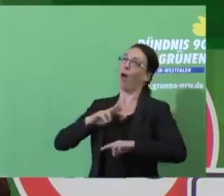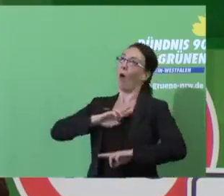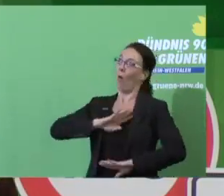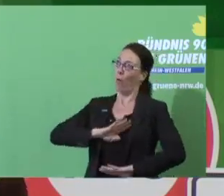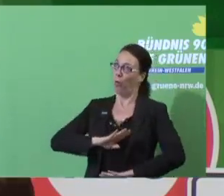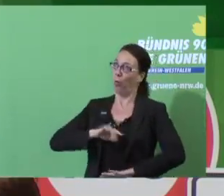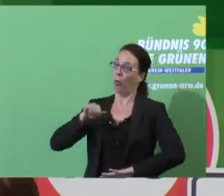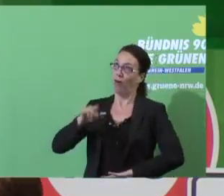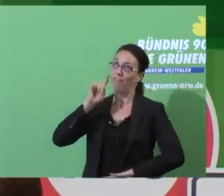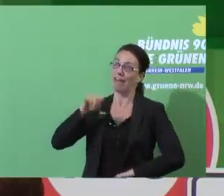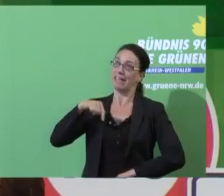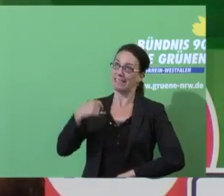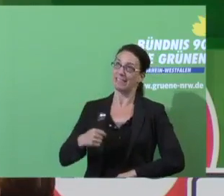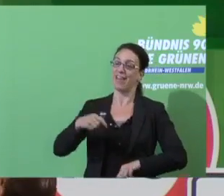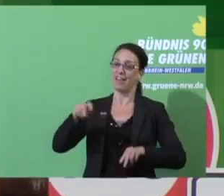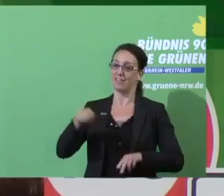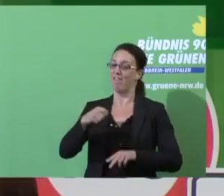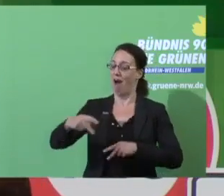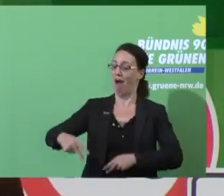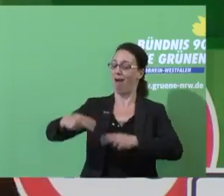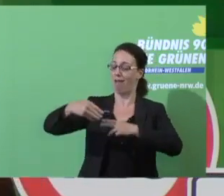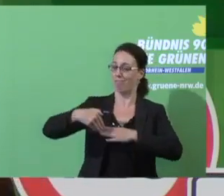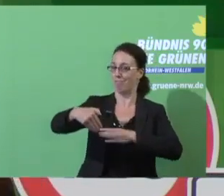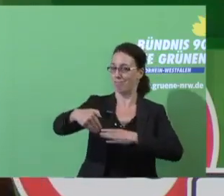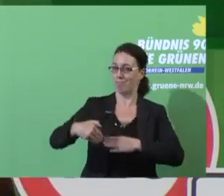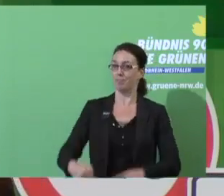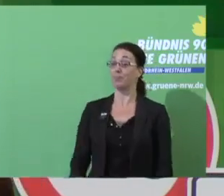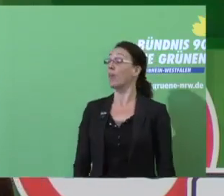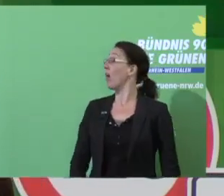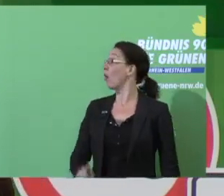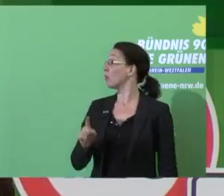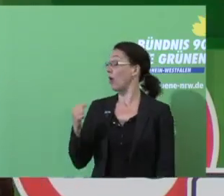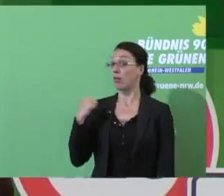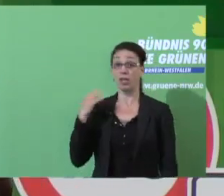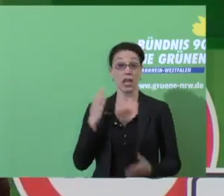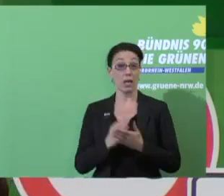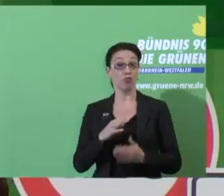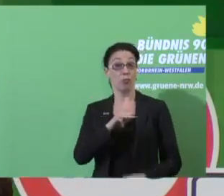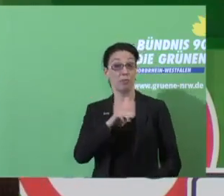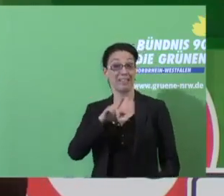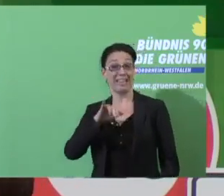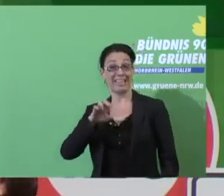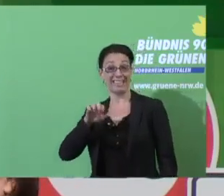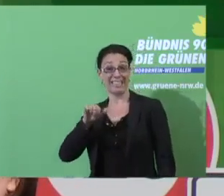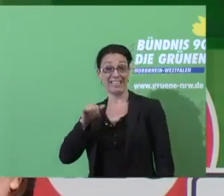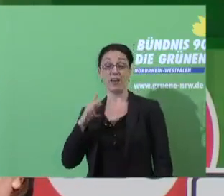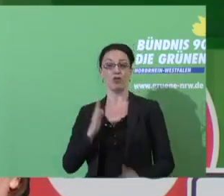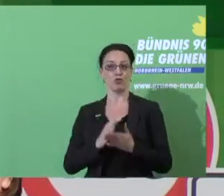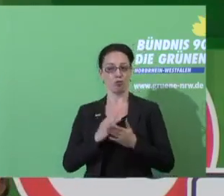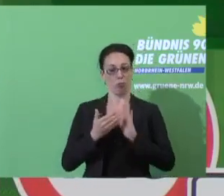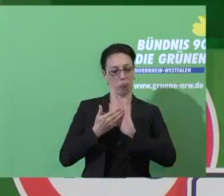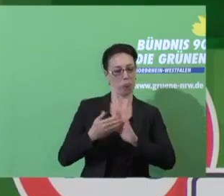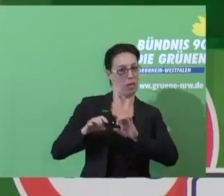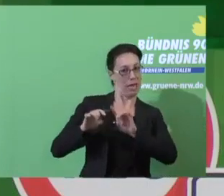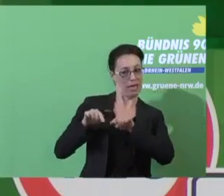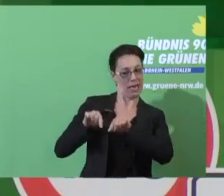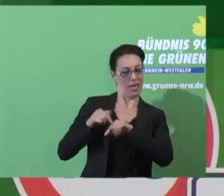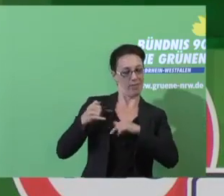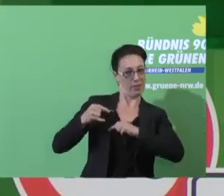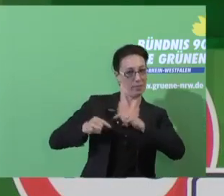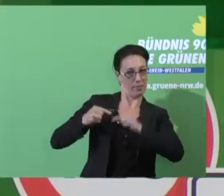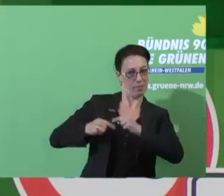Legislaturperiode und auch für dich. Genau, aber das hatten wir ja gerade schon bei Michael Ziesack vorgestellt. Die Zukunftsvision mit